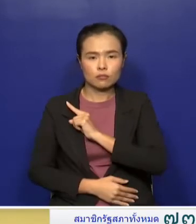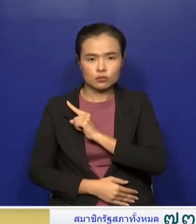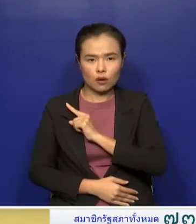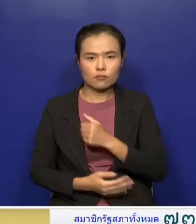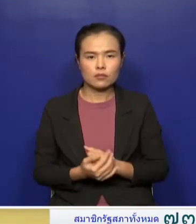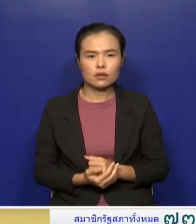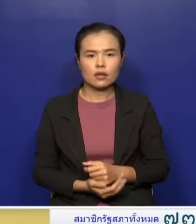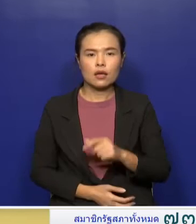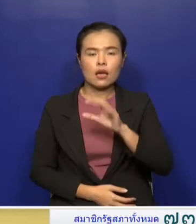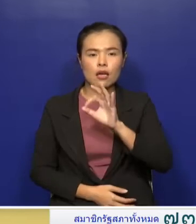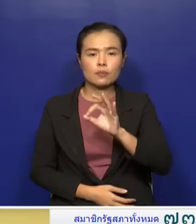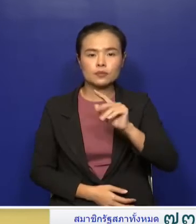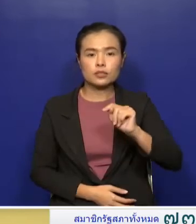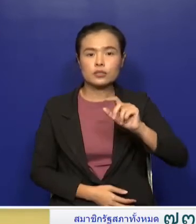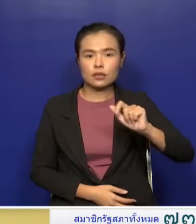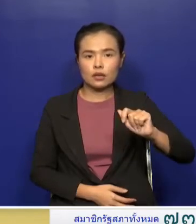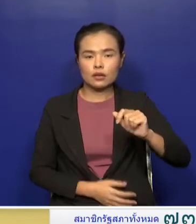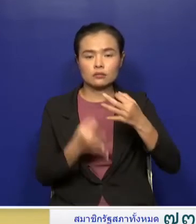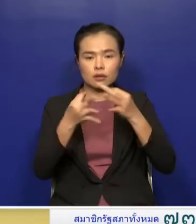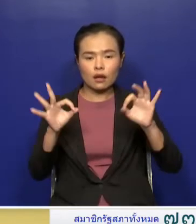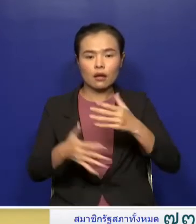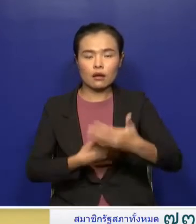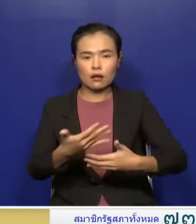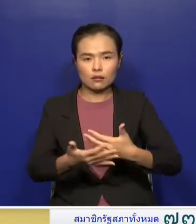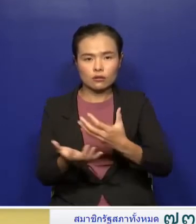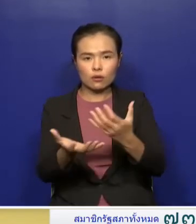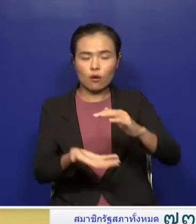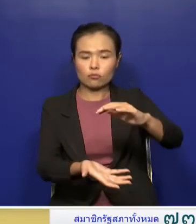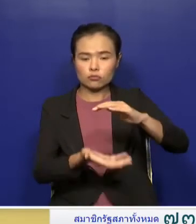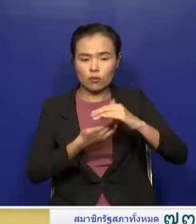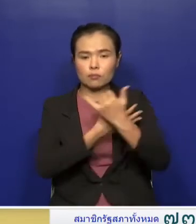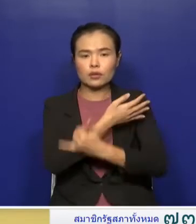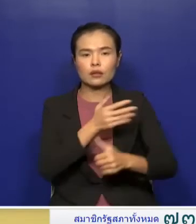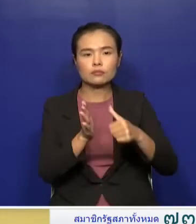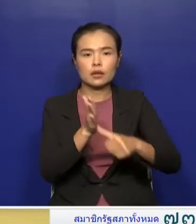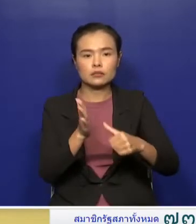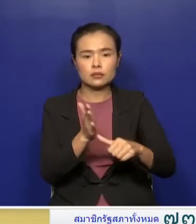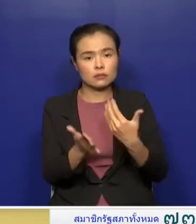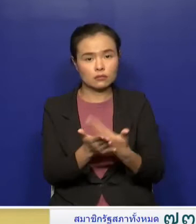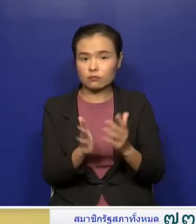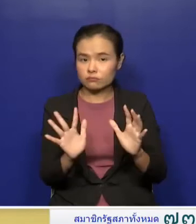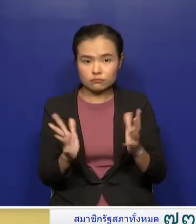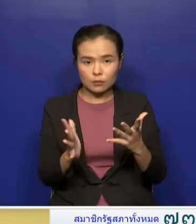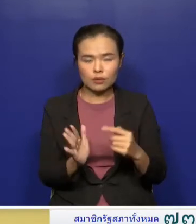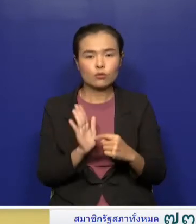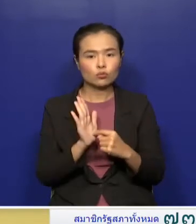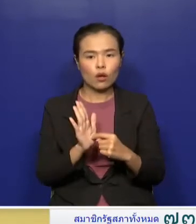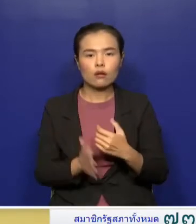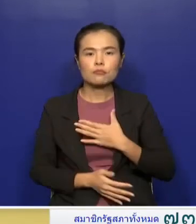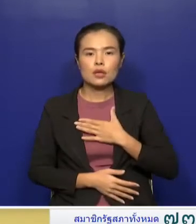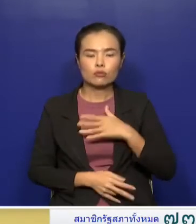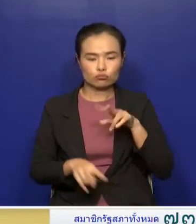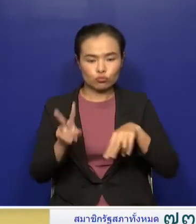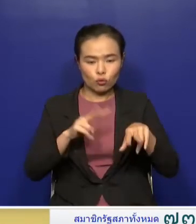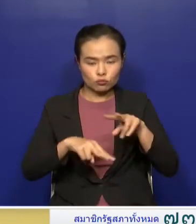bikesumการค้านี้สิงค้า Tusmets รจากต่าง มระเทศไม่ม พระผสีounded เหอนั้นกคงต้มี การตรด